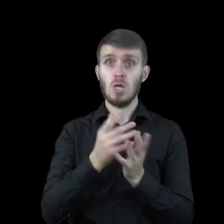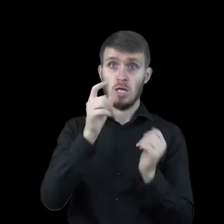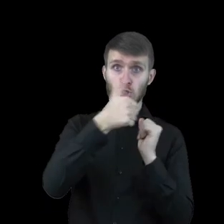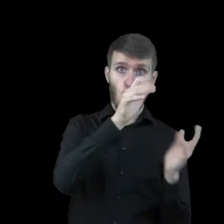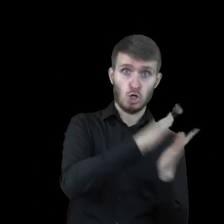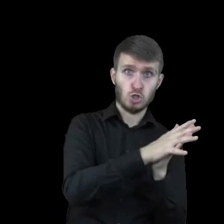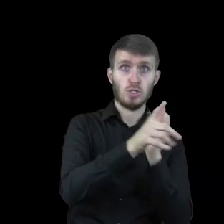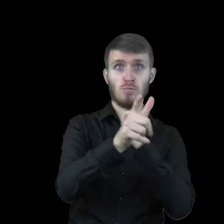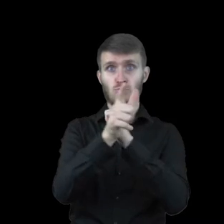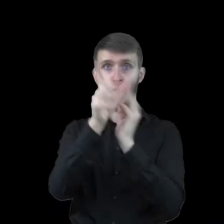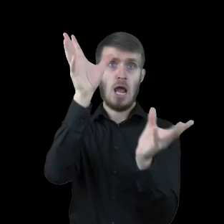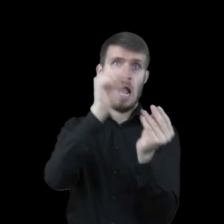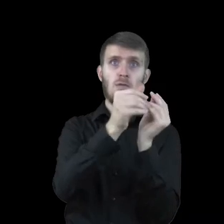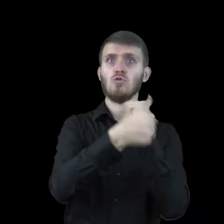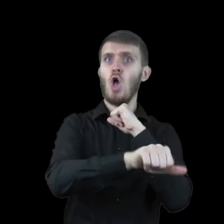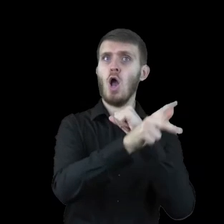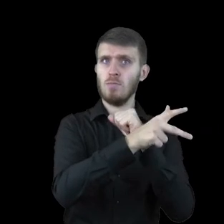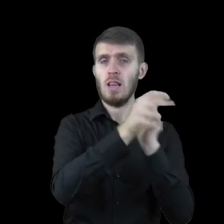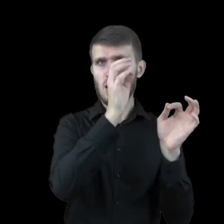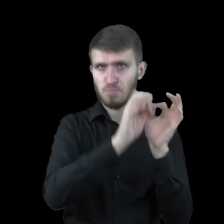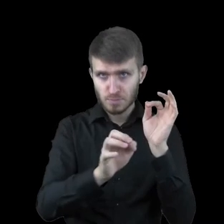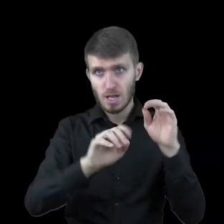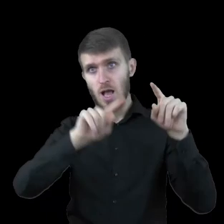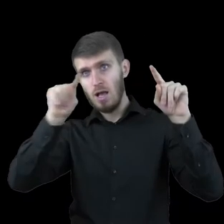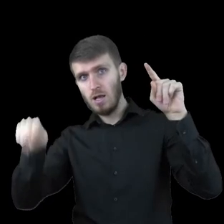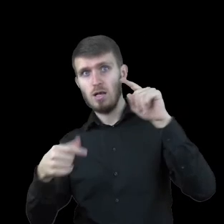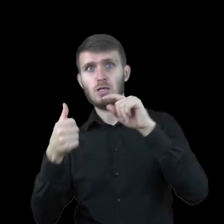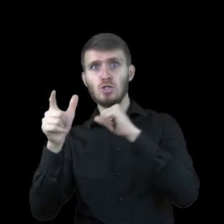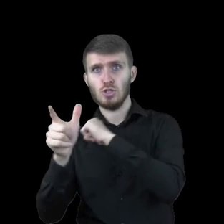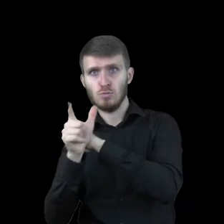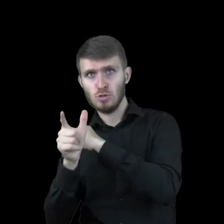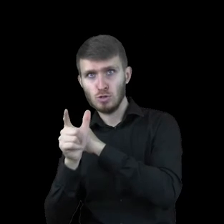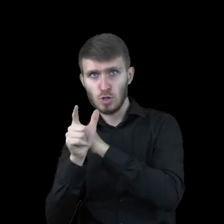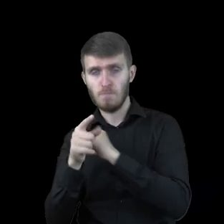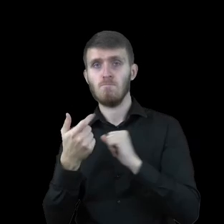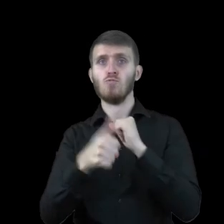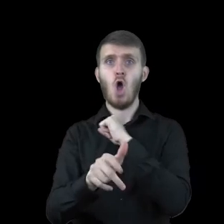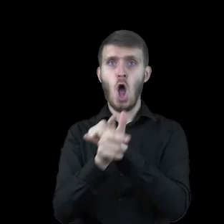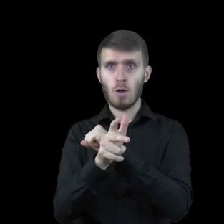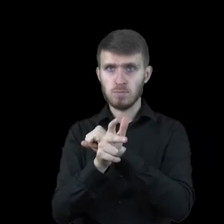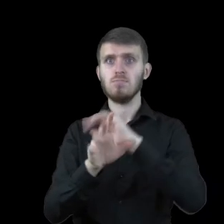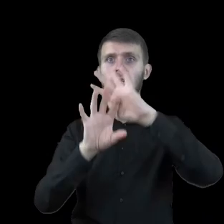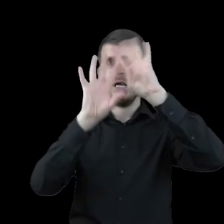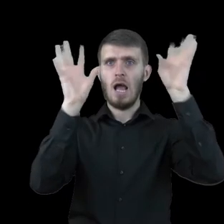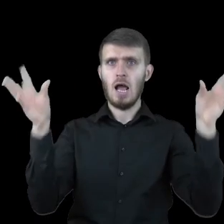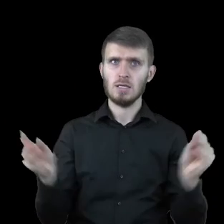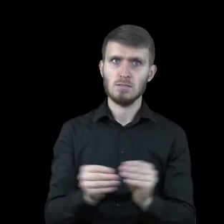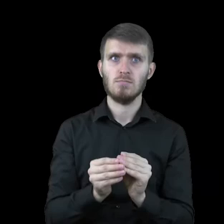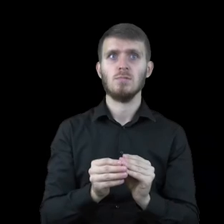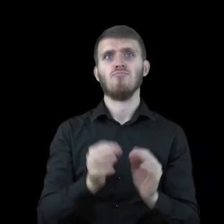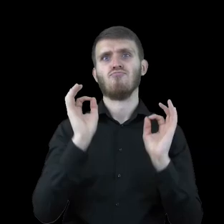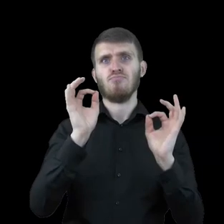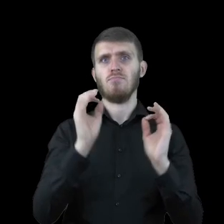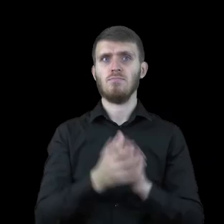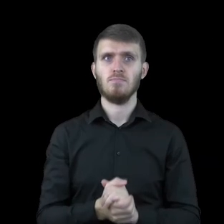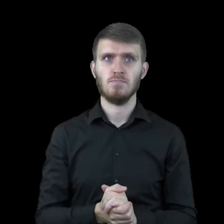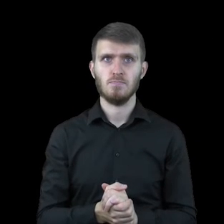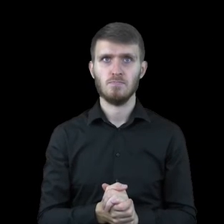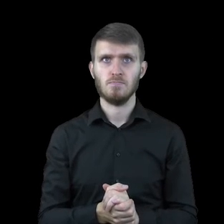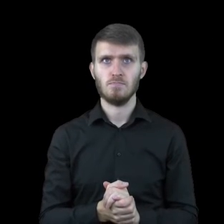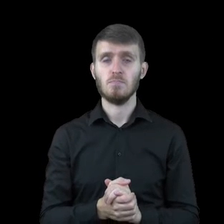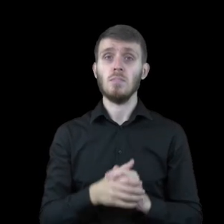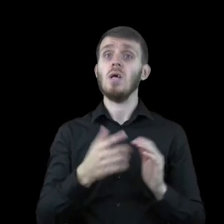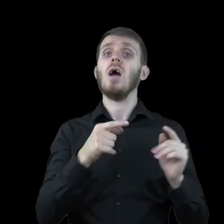No teraz, w takim razie tutaj, też musi być 70 stopni, dlatego że te dwa kąty to są kąty wierzchołkowe. Albo ten jest